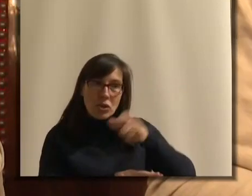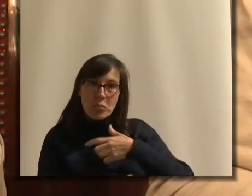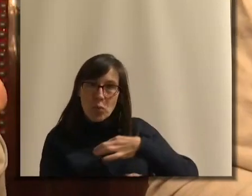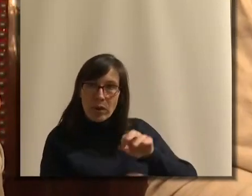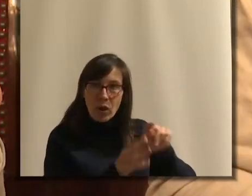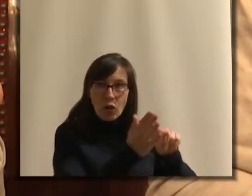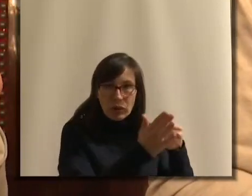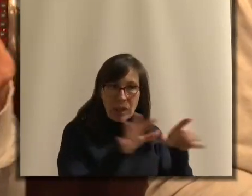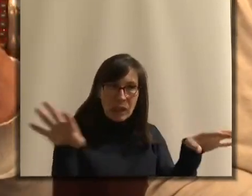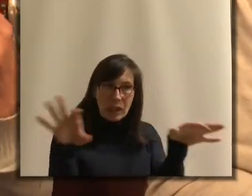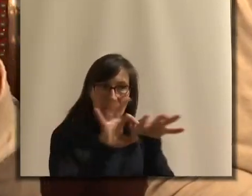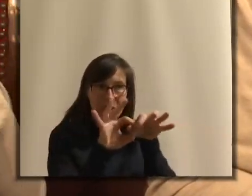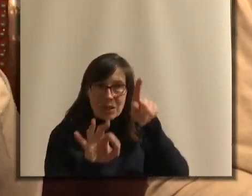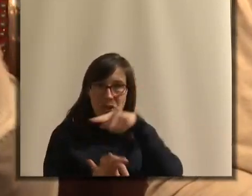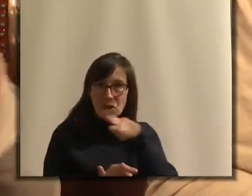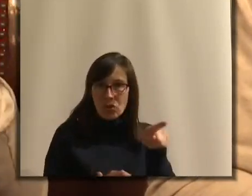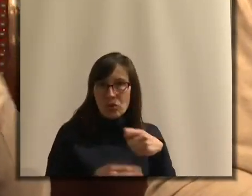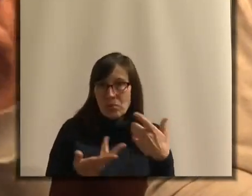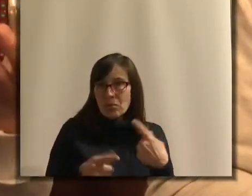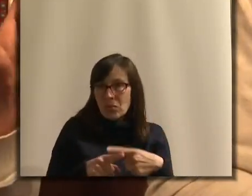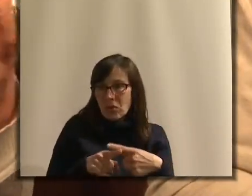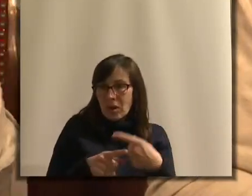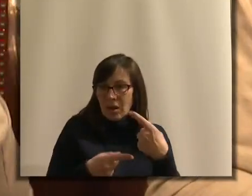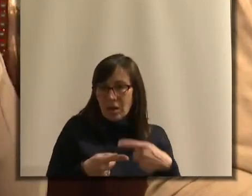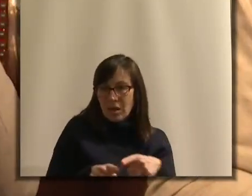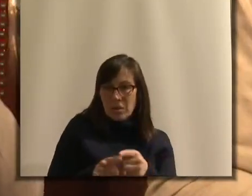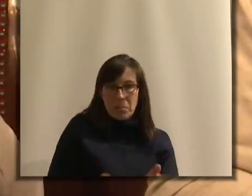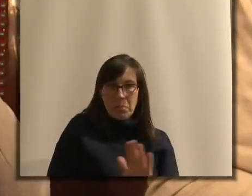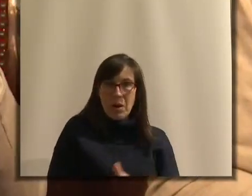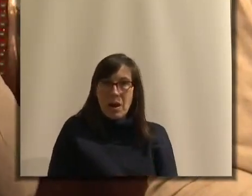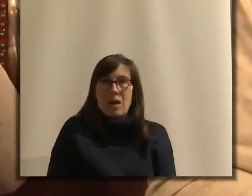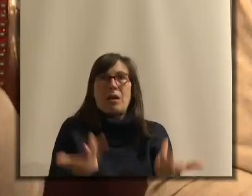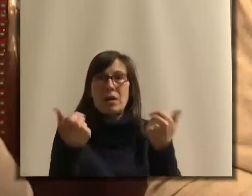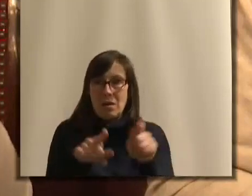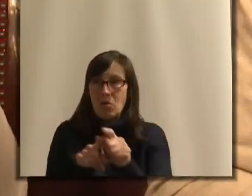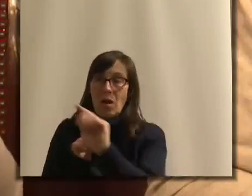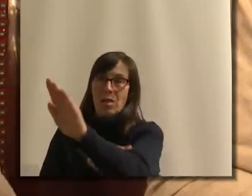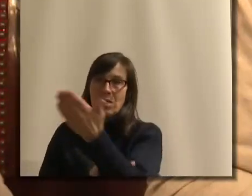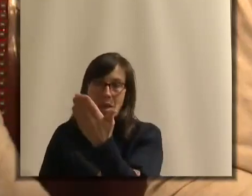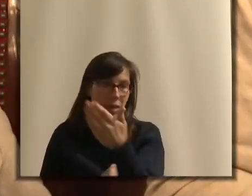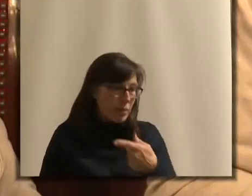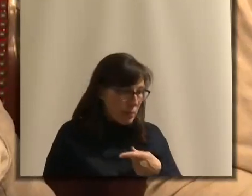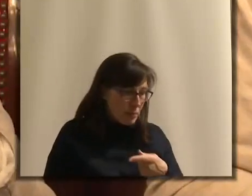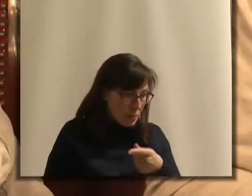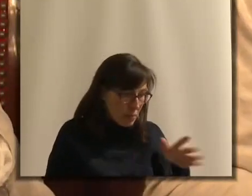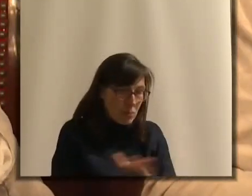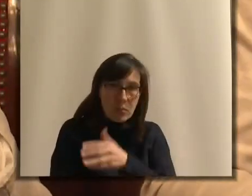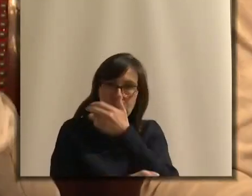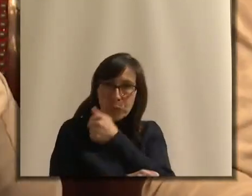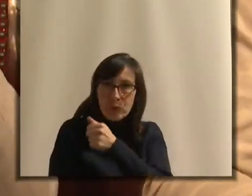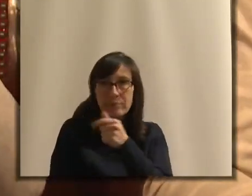per poder-s'hi presentar, vale? Perquè és un exercici d'eficiència, vale? Perquè no llançarem una cosa o no acceptarem una cosa que després no puguem